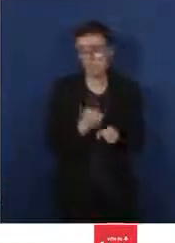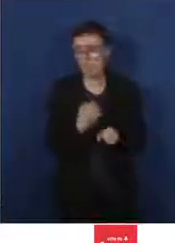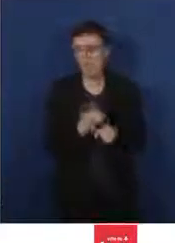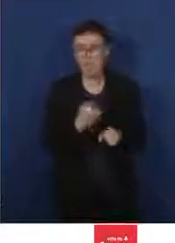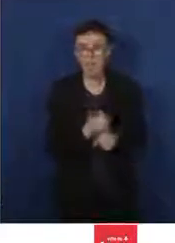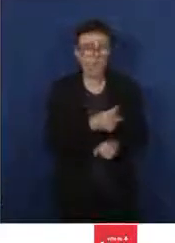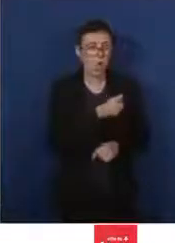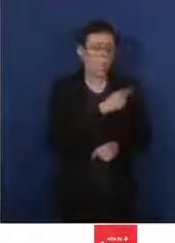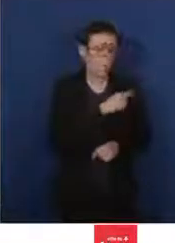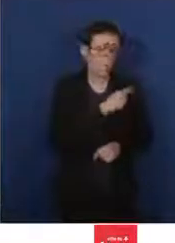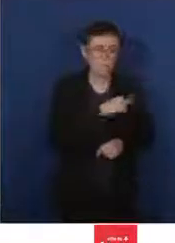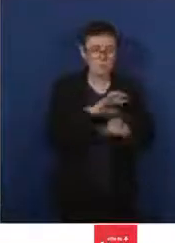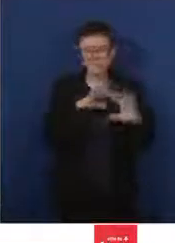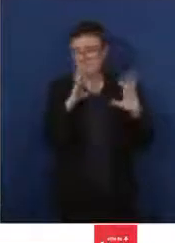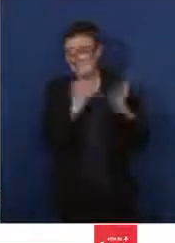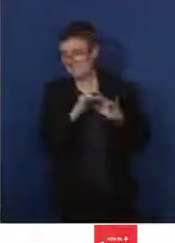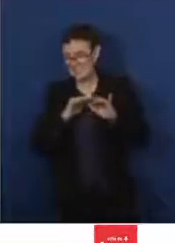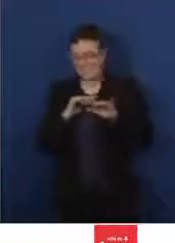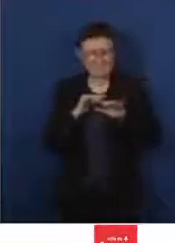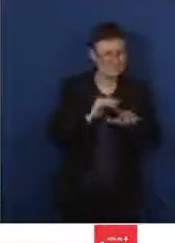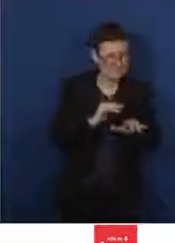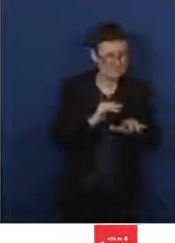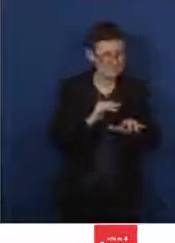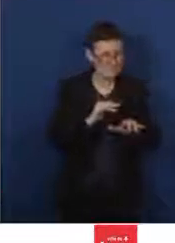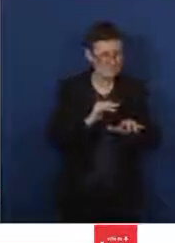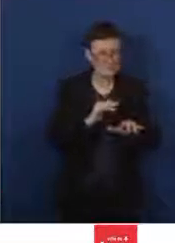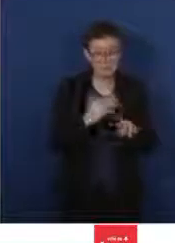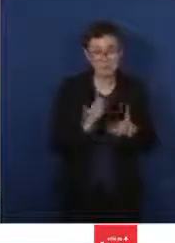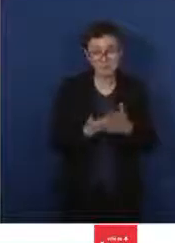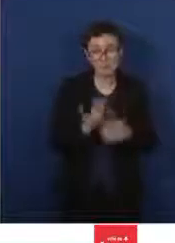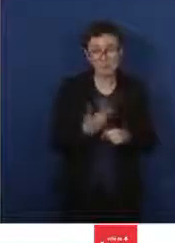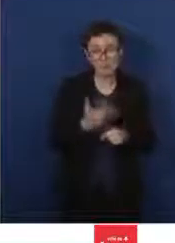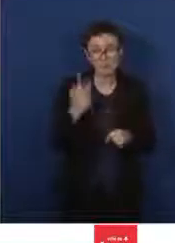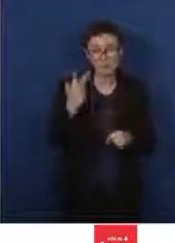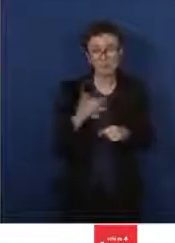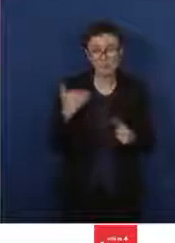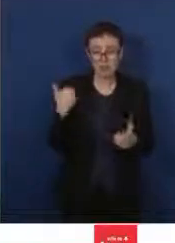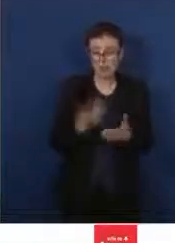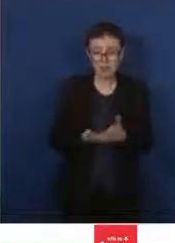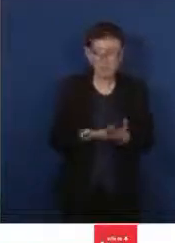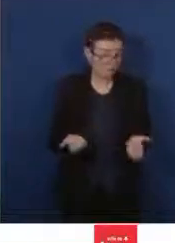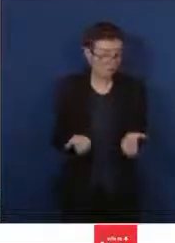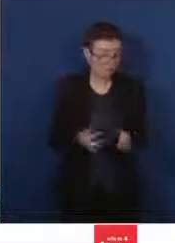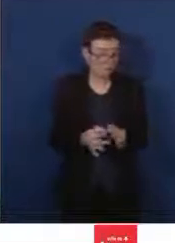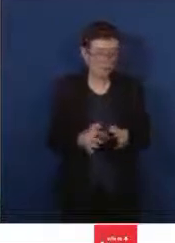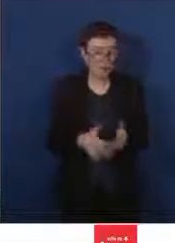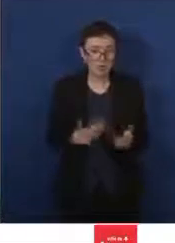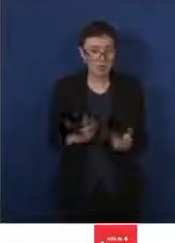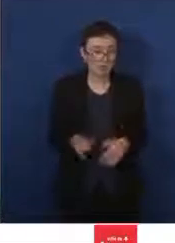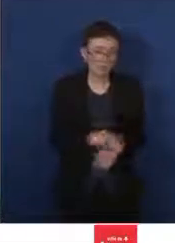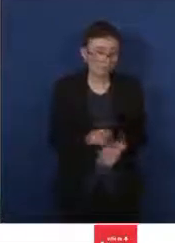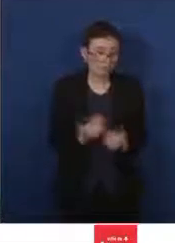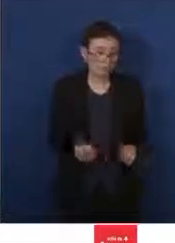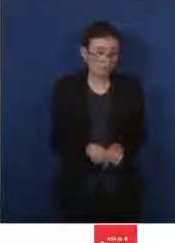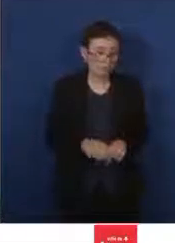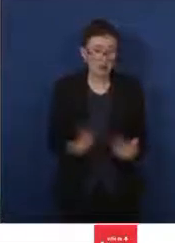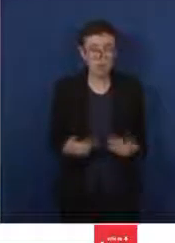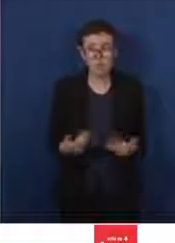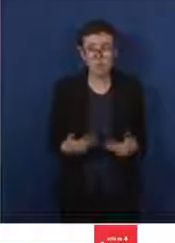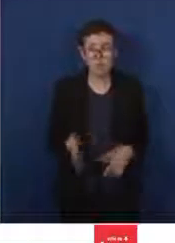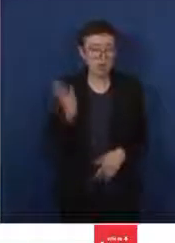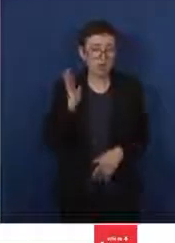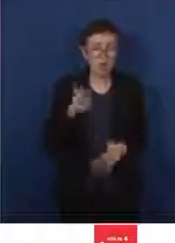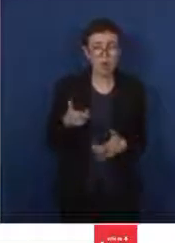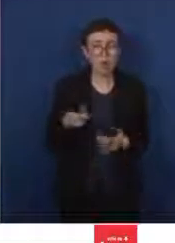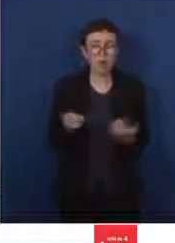plus tard, les incivilités continuent d'y prospérer et les chauffards d'y multiplier leur rodéo.